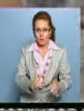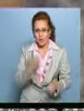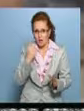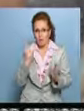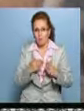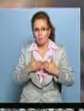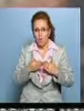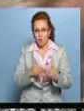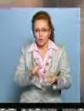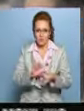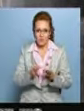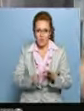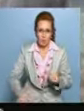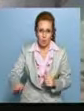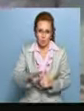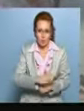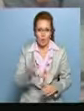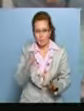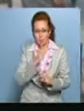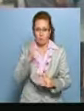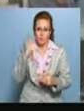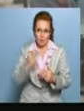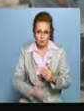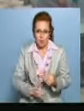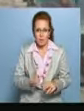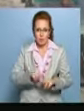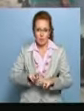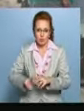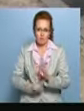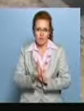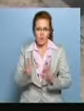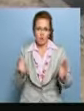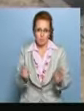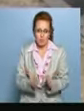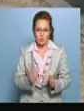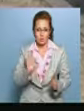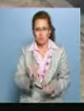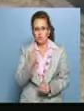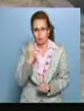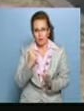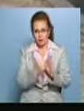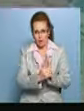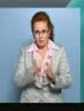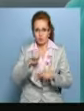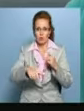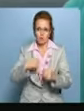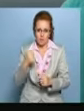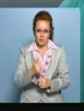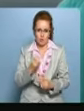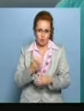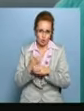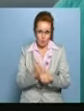сезон завершается пассажиров становится с понедельника Водники оставят чере рейса через неделю сократят ещ на